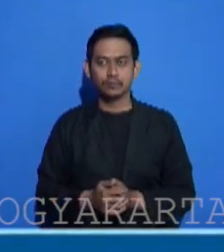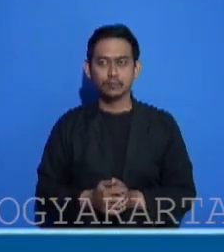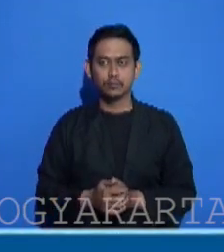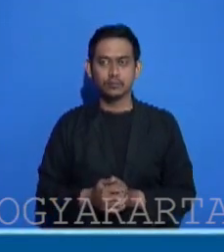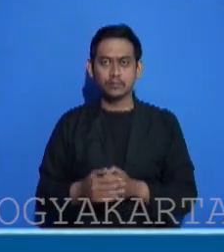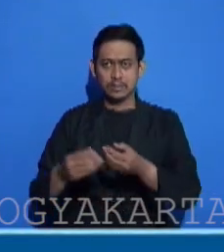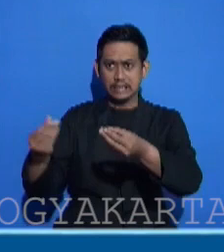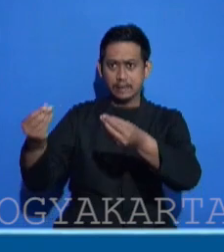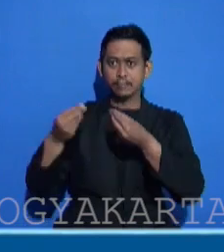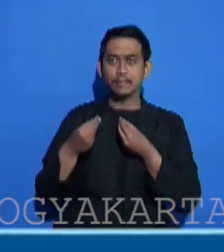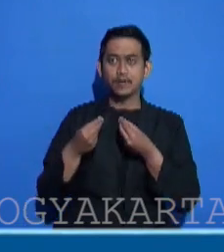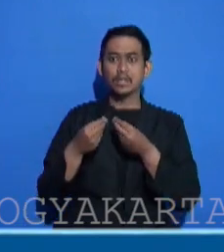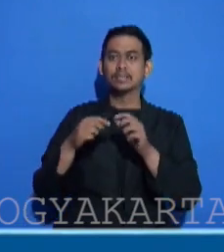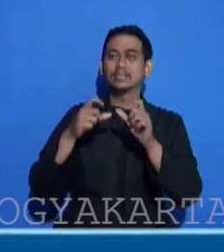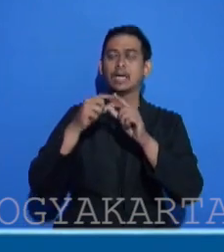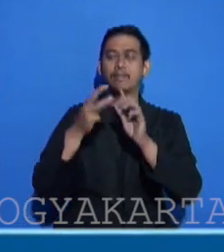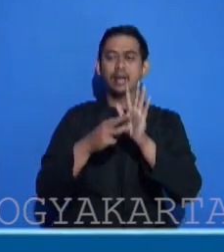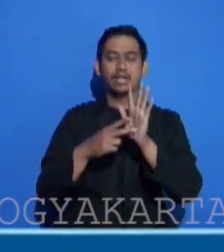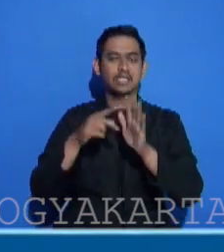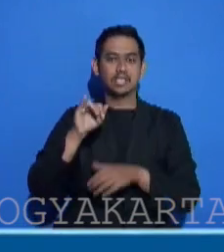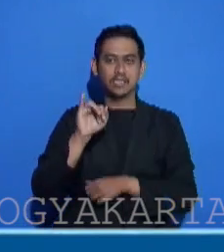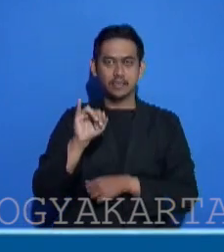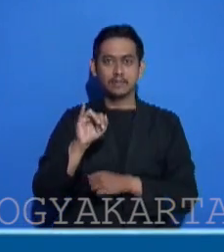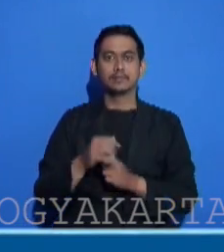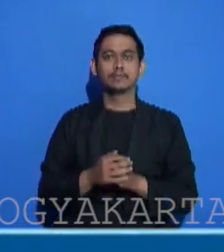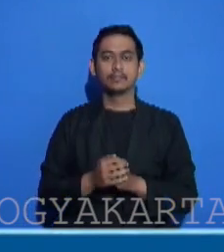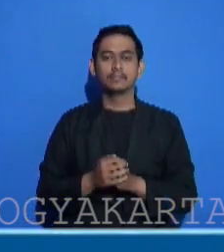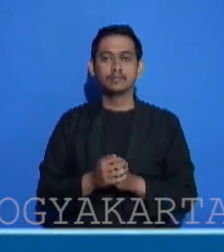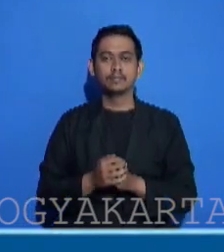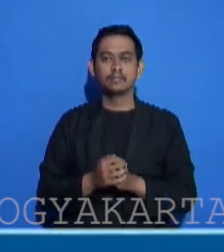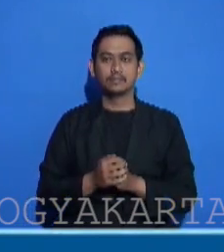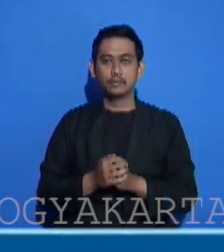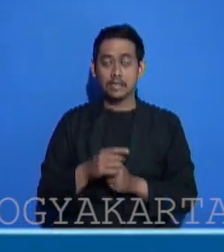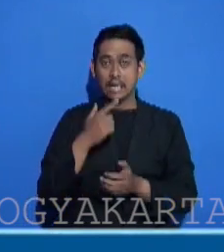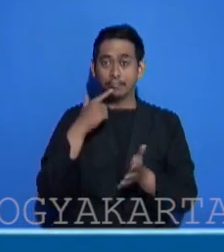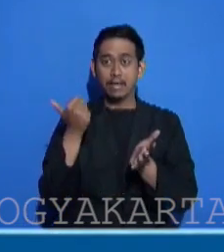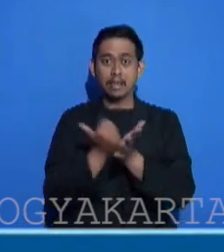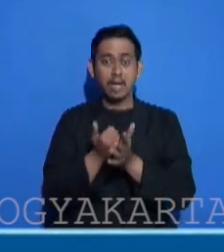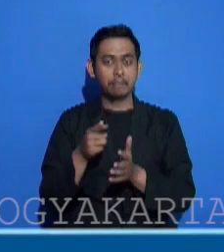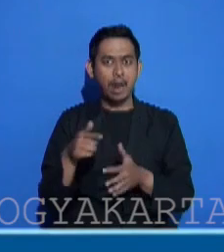kenapa kok dikirani, padahal itu penting sekali.